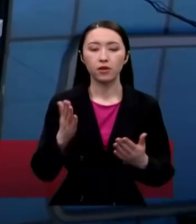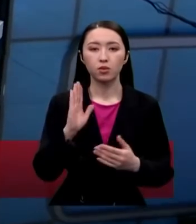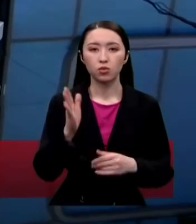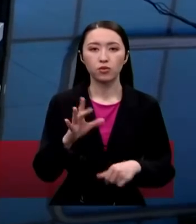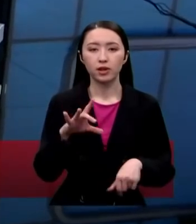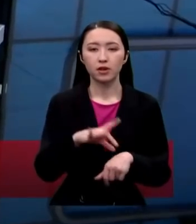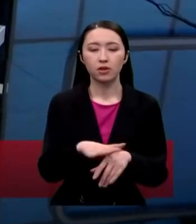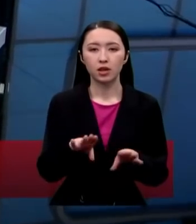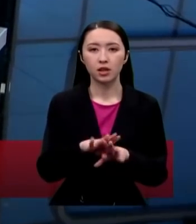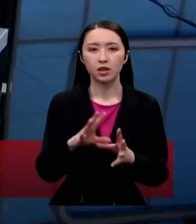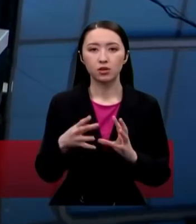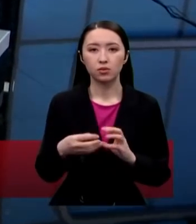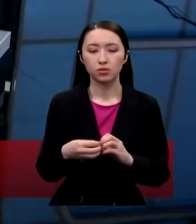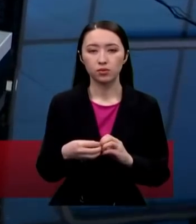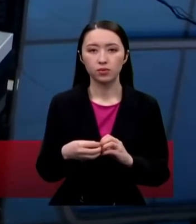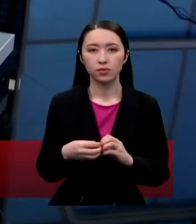таким образом